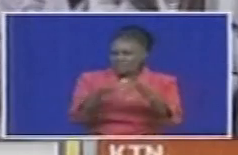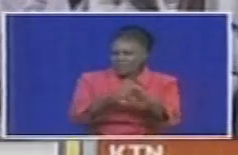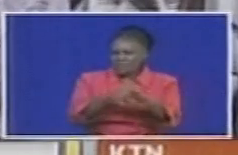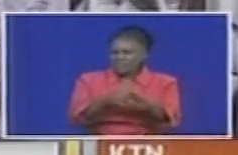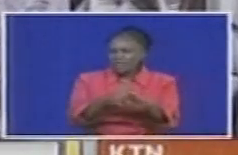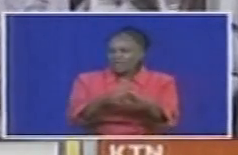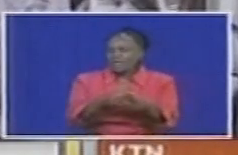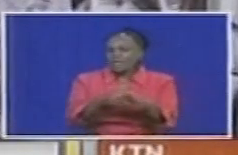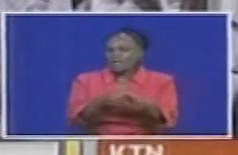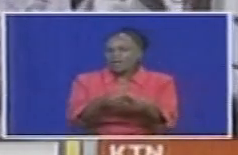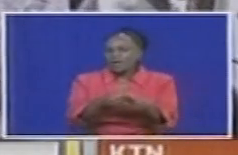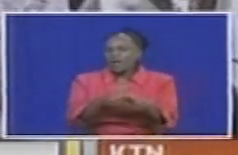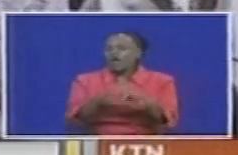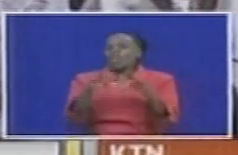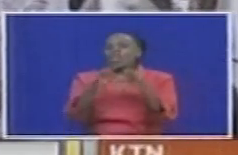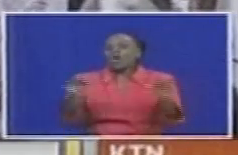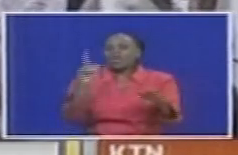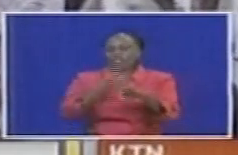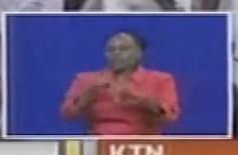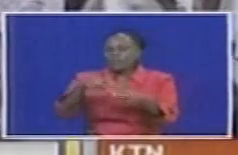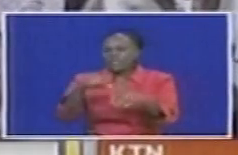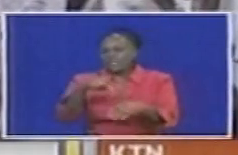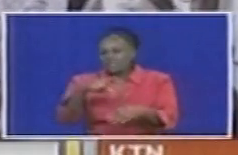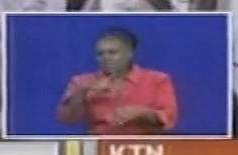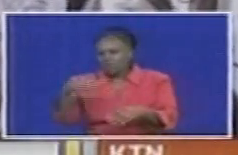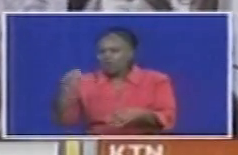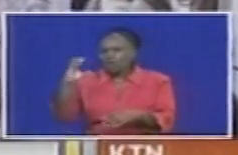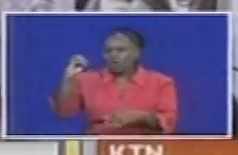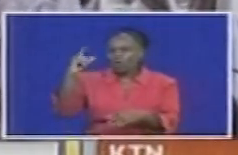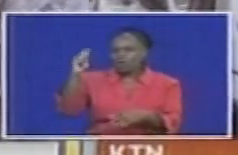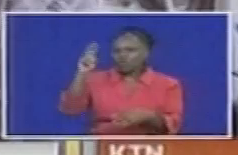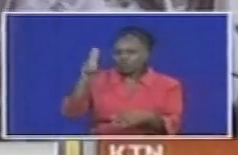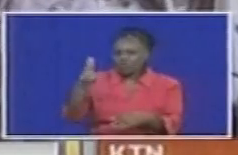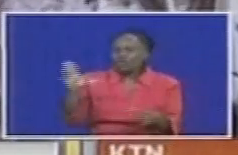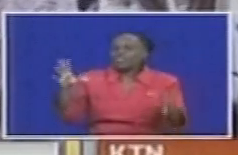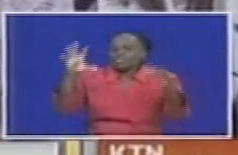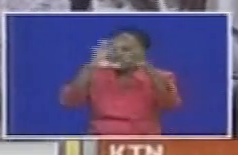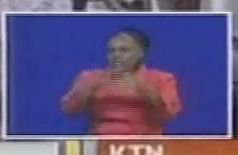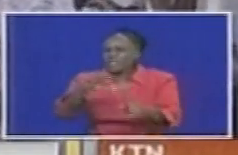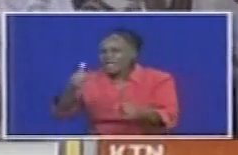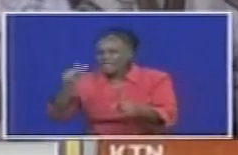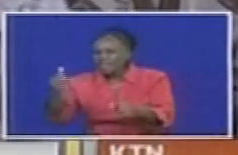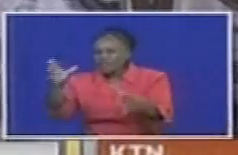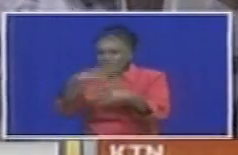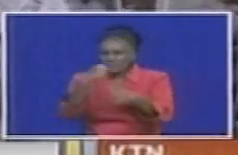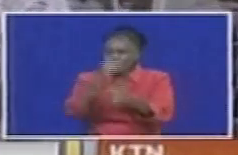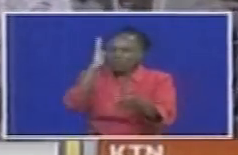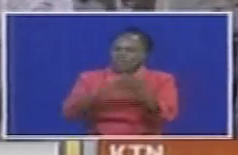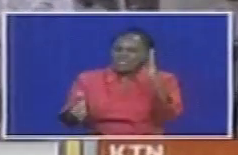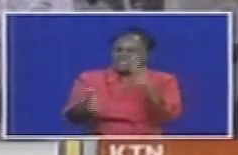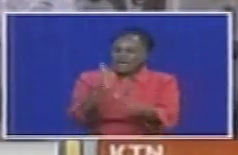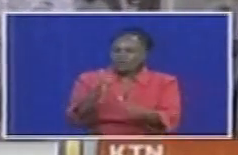along we had been affiliated to KOTU and joining any other affiliation without